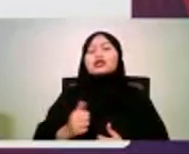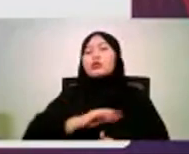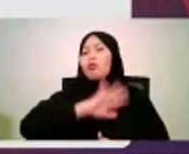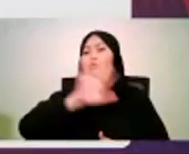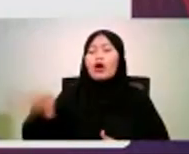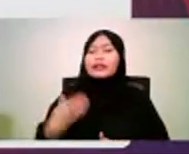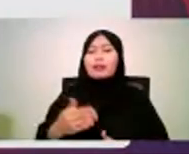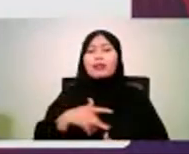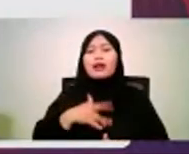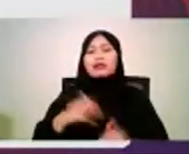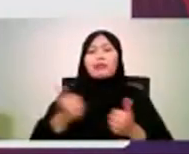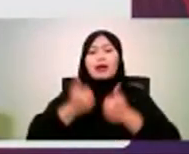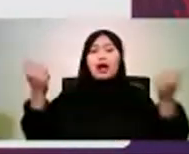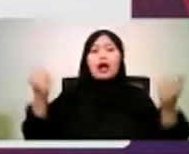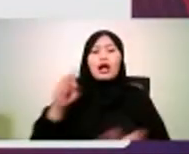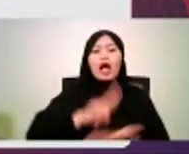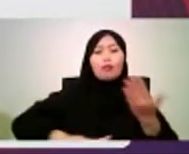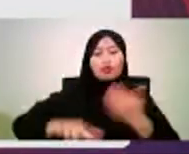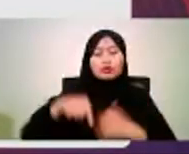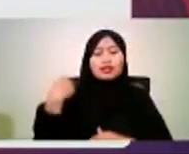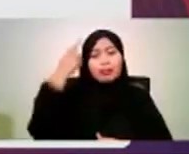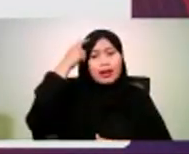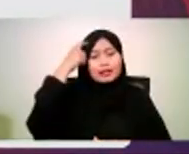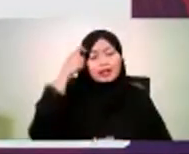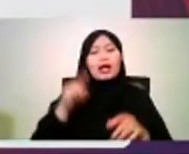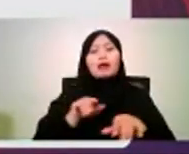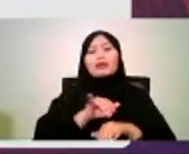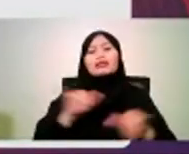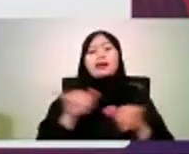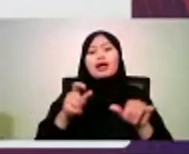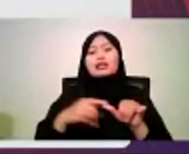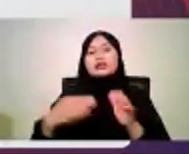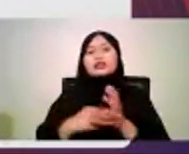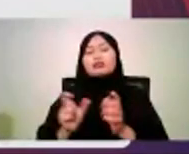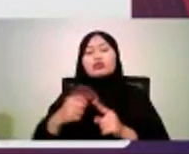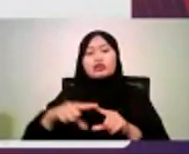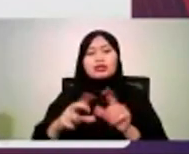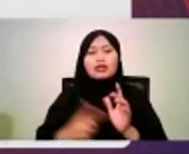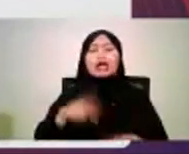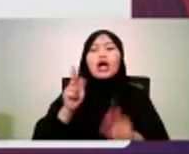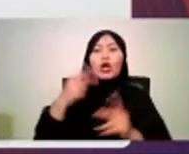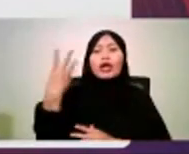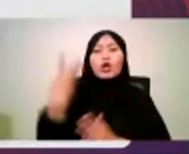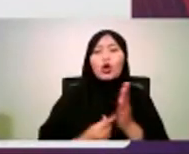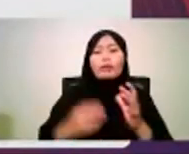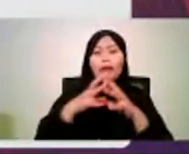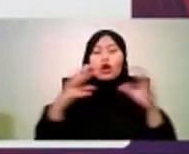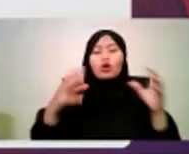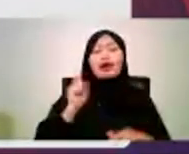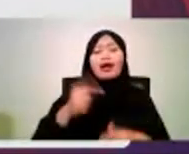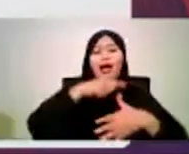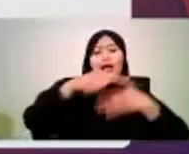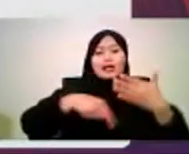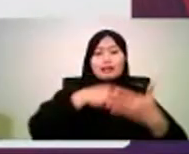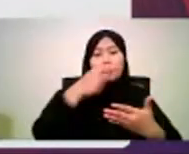belajar persamaan simultan kalau di makroekonomi ada lima persamaan simultan yang diajarkan oleh